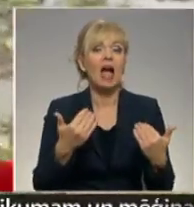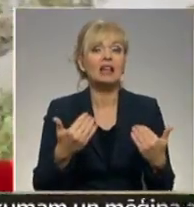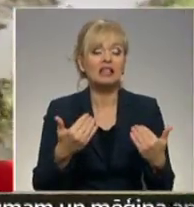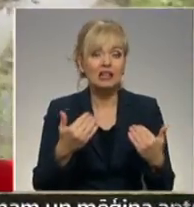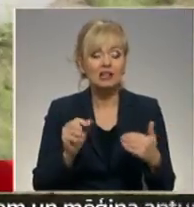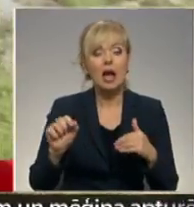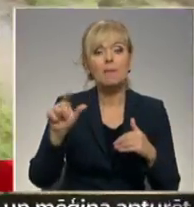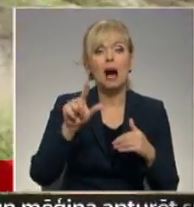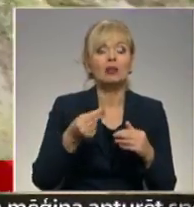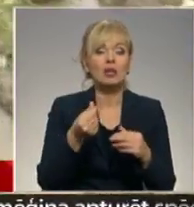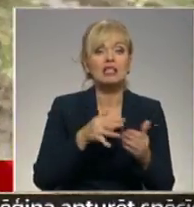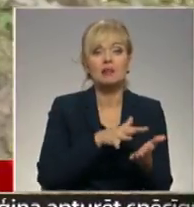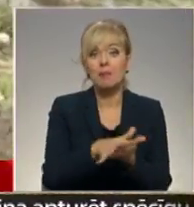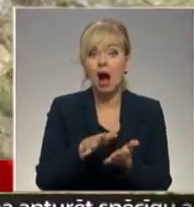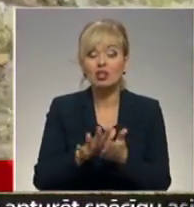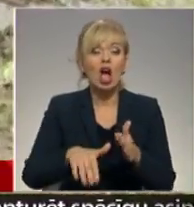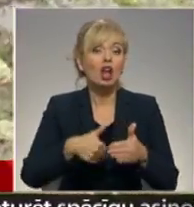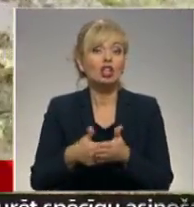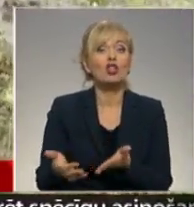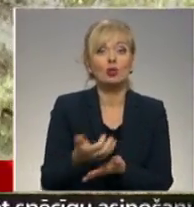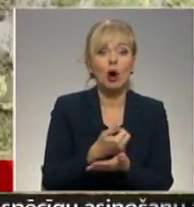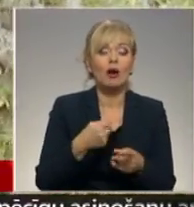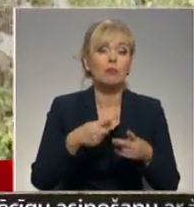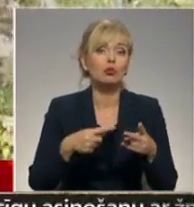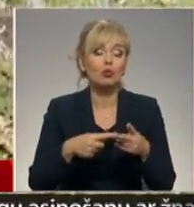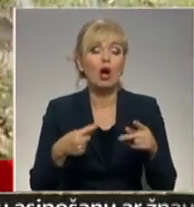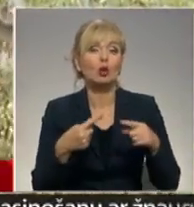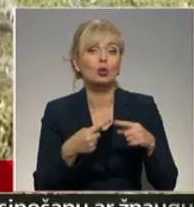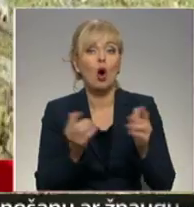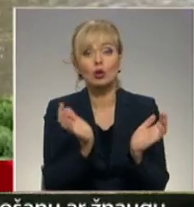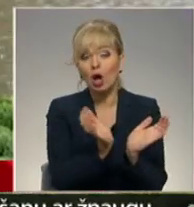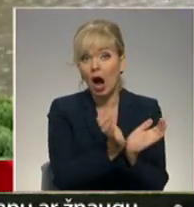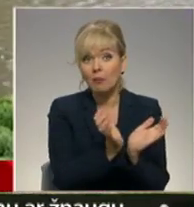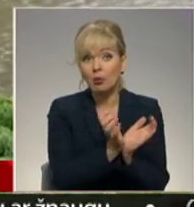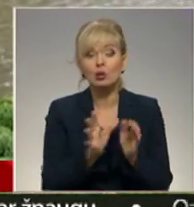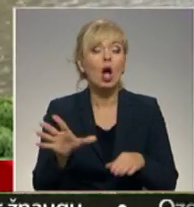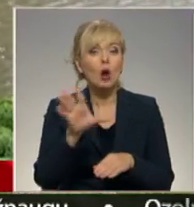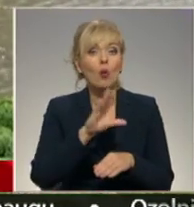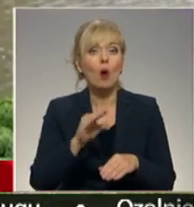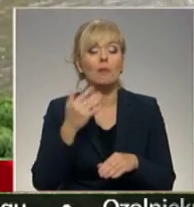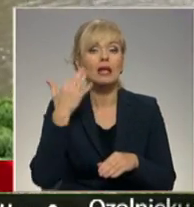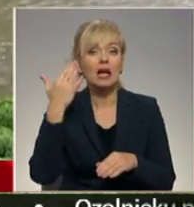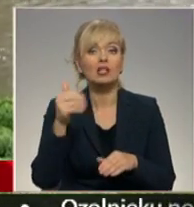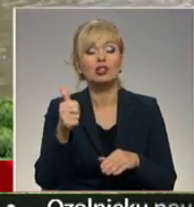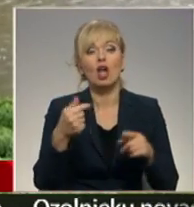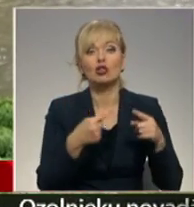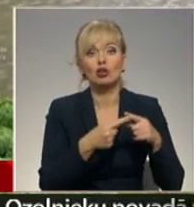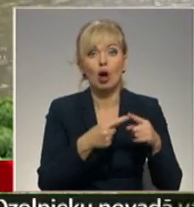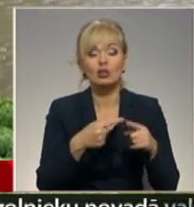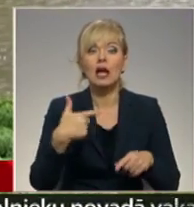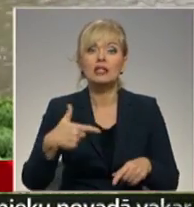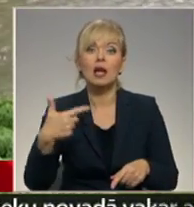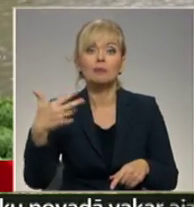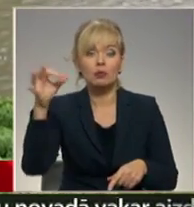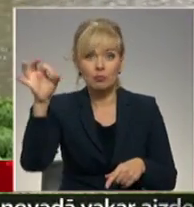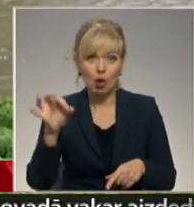ievērojami palielinot izmaksas. Līdz šim novākt nepilnu pusotra tona kāpostu, bet kopumā iecerēts iegūt 6 tonnas. No tām